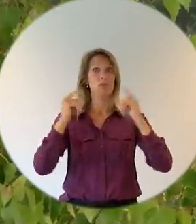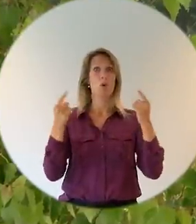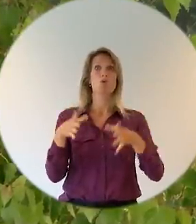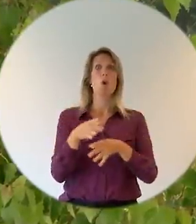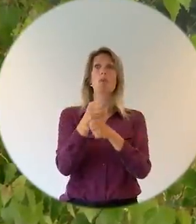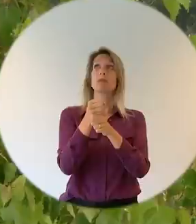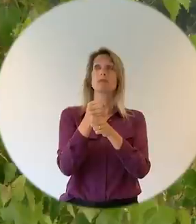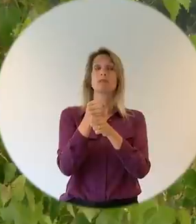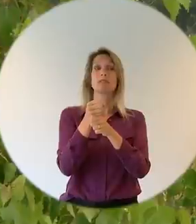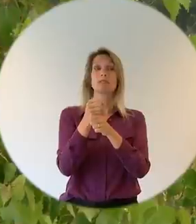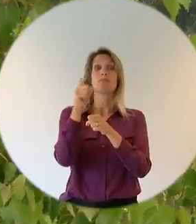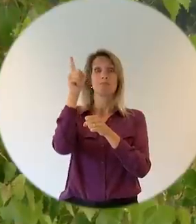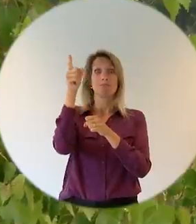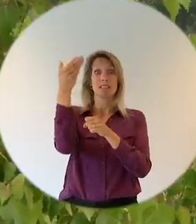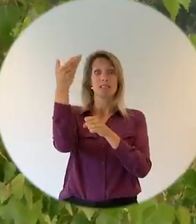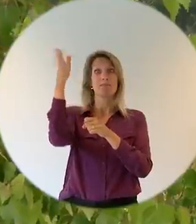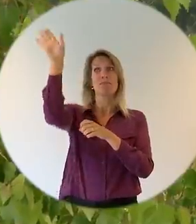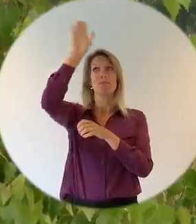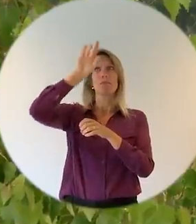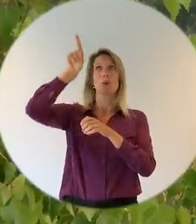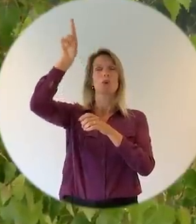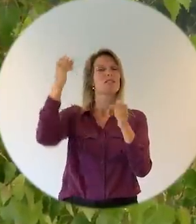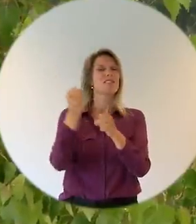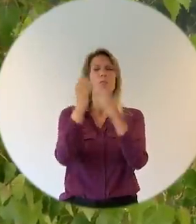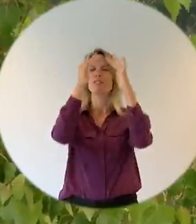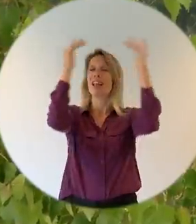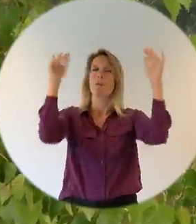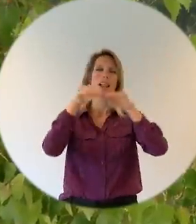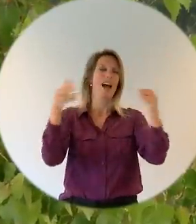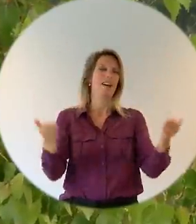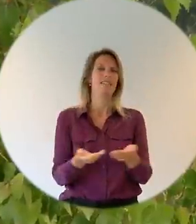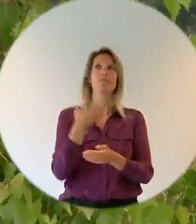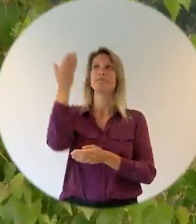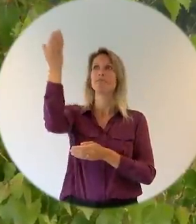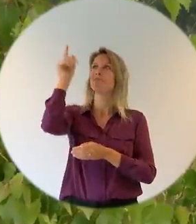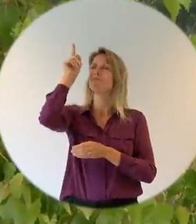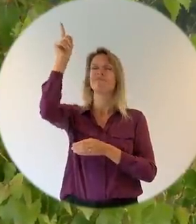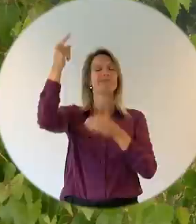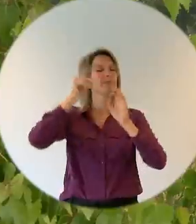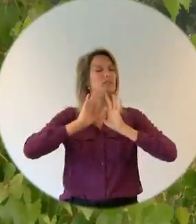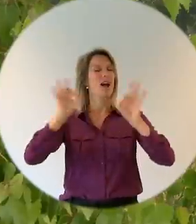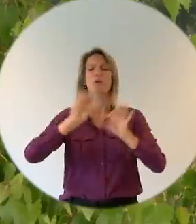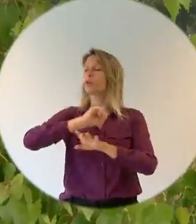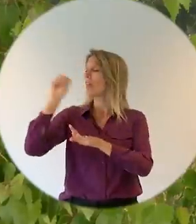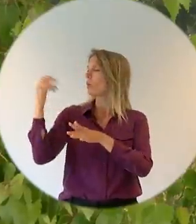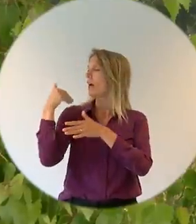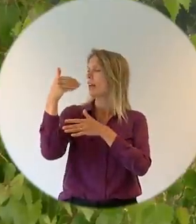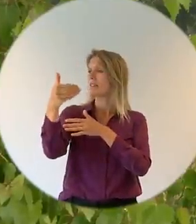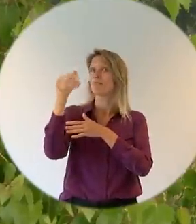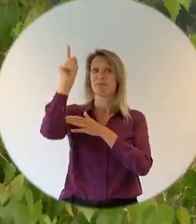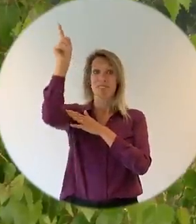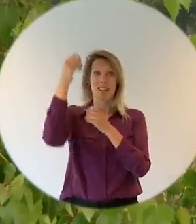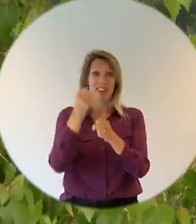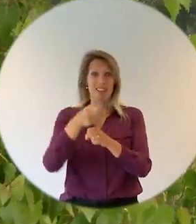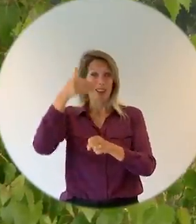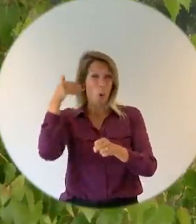de God, de schepper van de hemel en van de aarde. Hij die trouw is tot in eeuwigheid en niet loslaat het werk dat hij